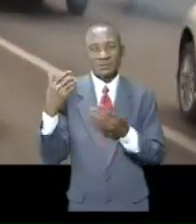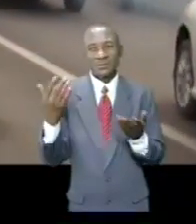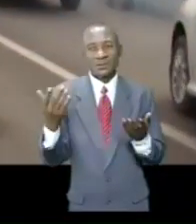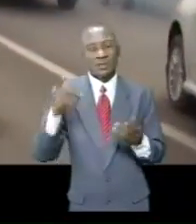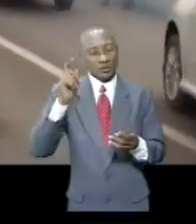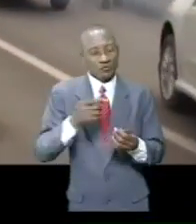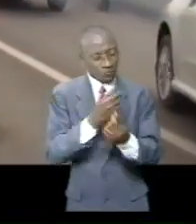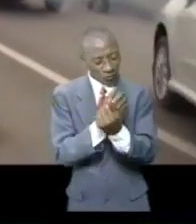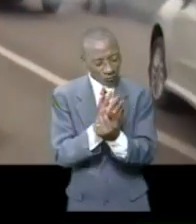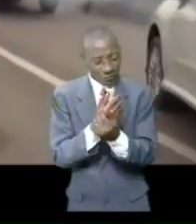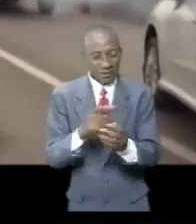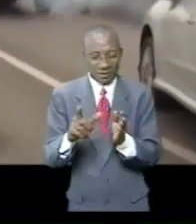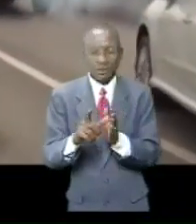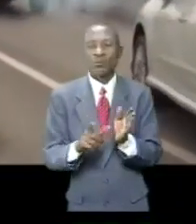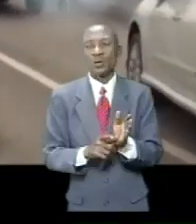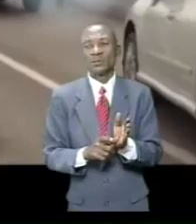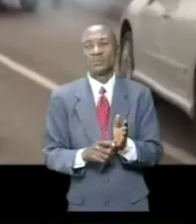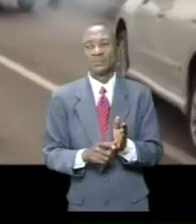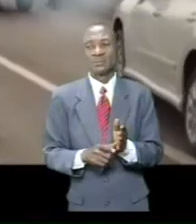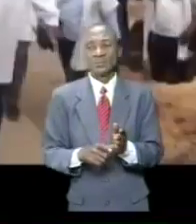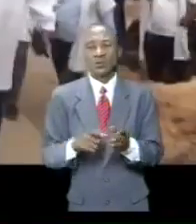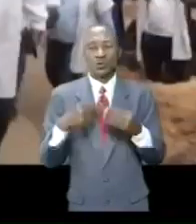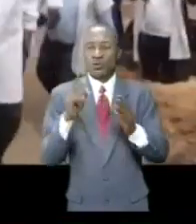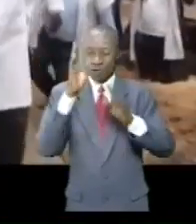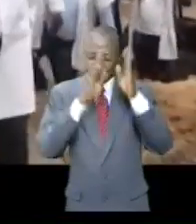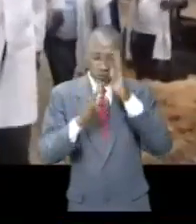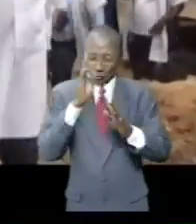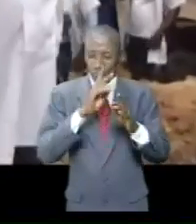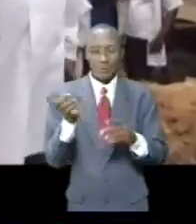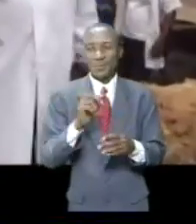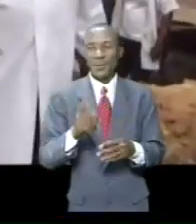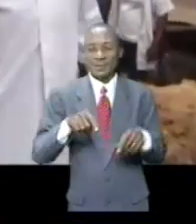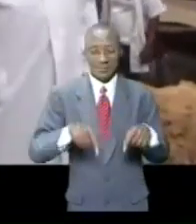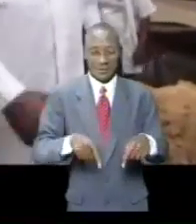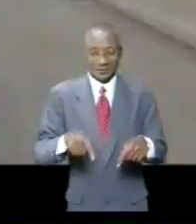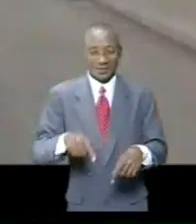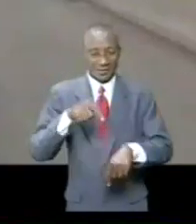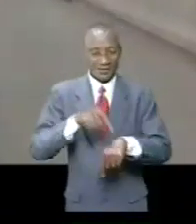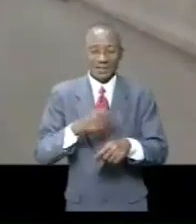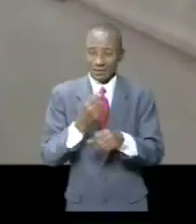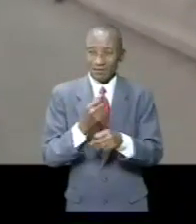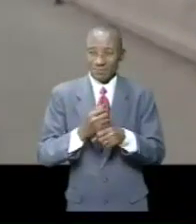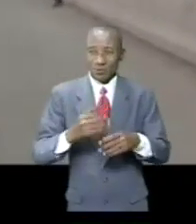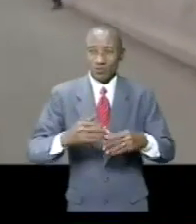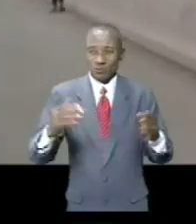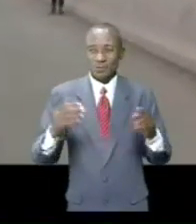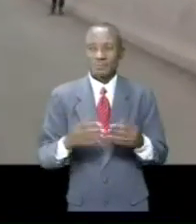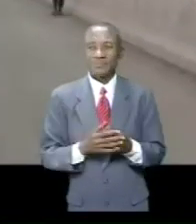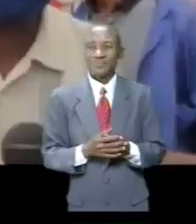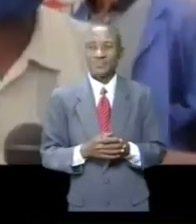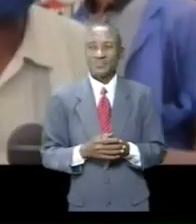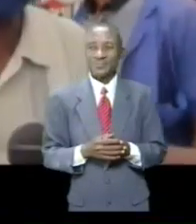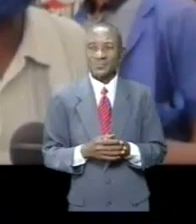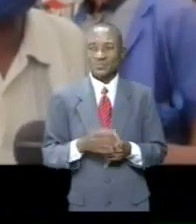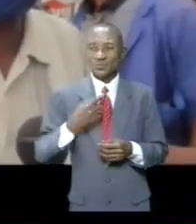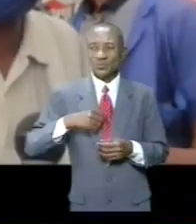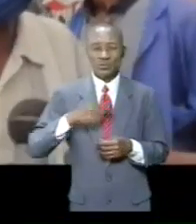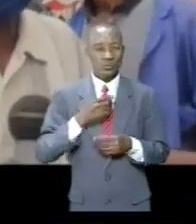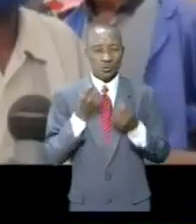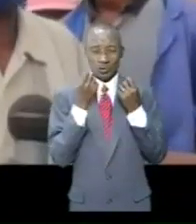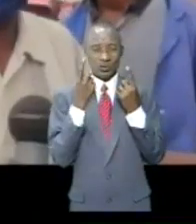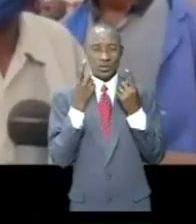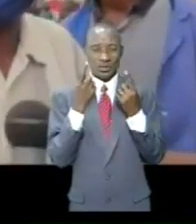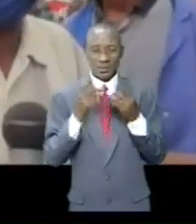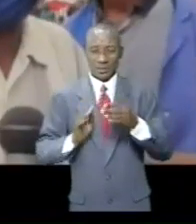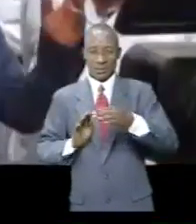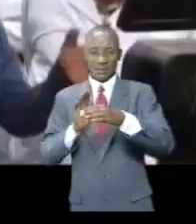adopter pour éviter d'empirer la situation pendant cette période des travaux. Nous sommes étonnés, nous voyons des piétons qui passent sur les sauts de moutons.